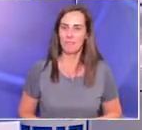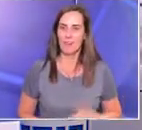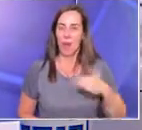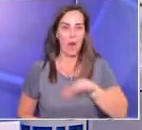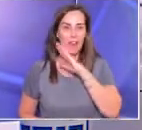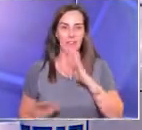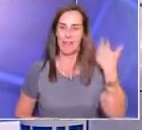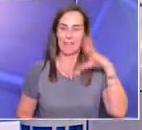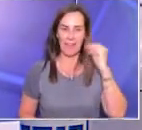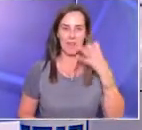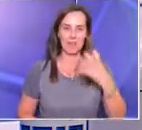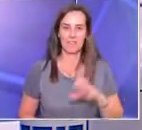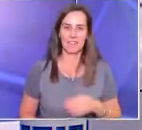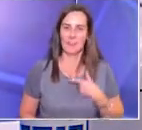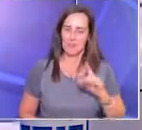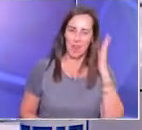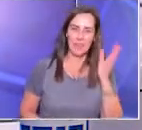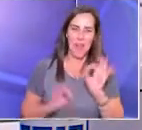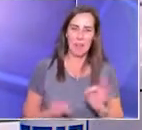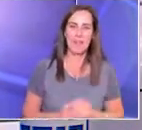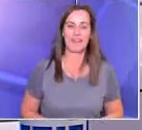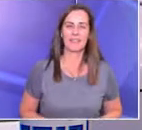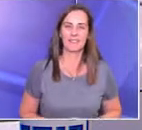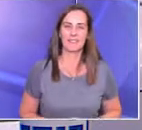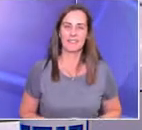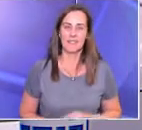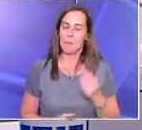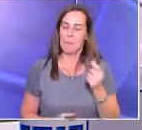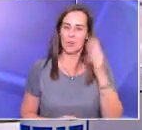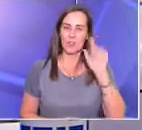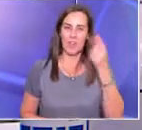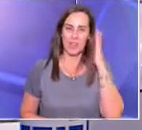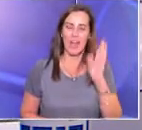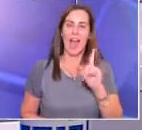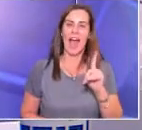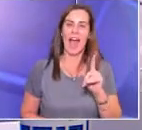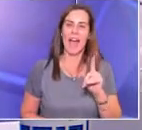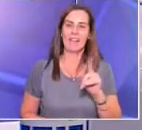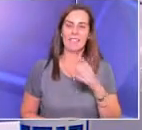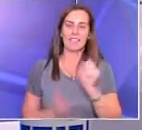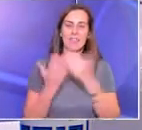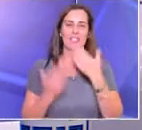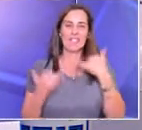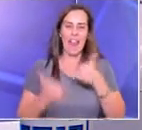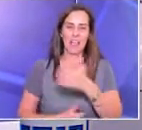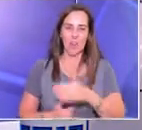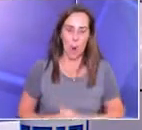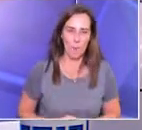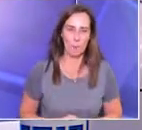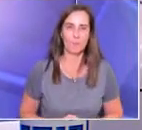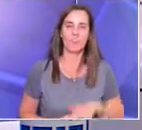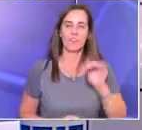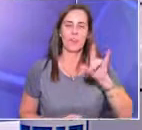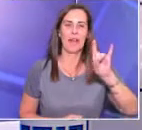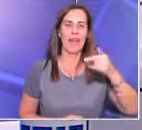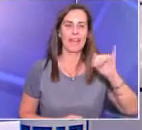לישון. היה כיף, אני אוהב את זה. גם אני לא הלכתי לישון, זאת האמת. בקושי, בקושי שעה. אז עדי רובינשטיין ישראל היום אצלנו פה באולפן. שלום,